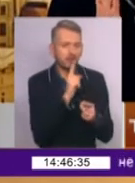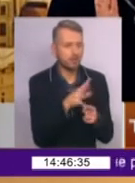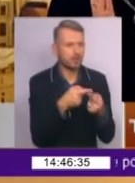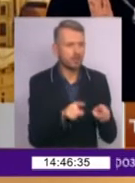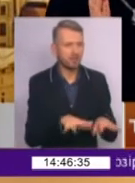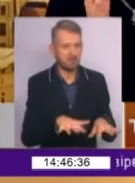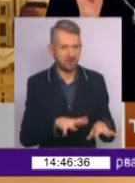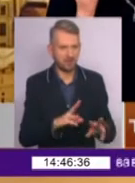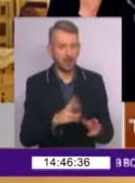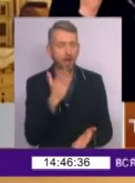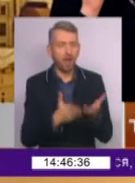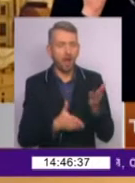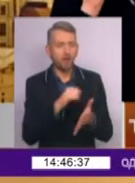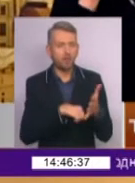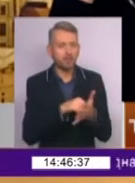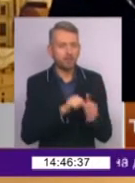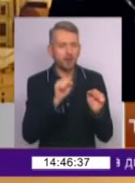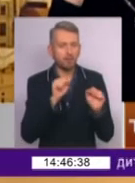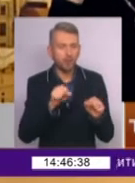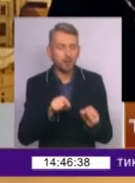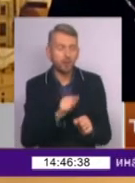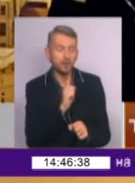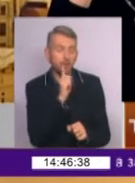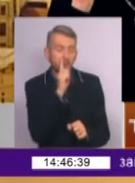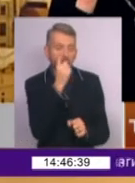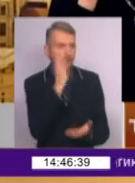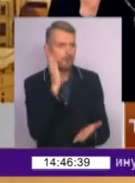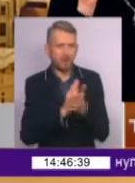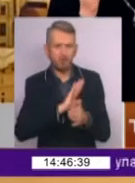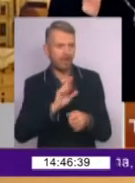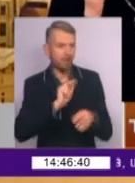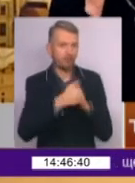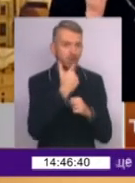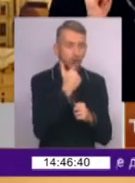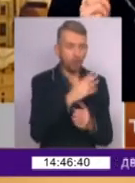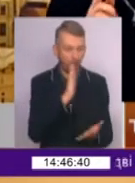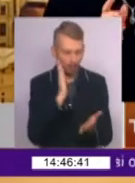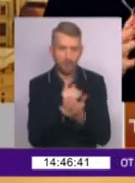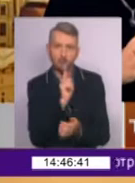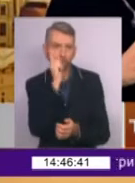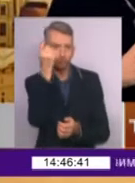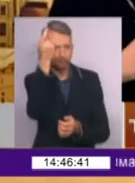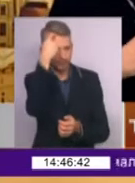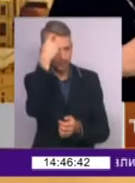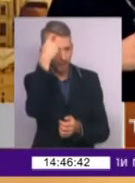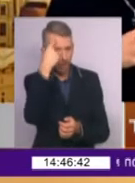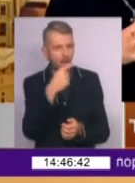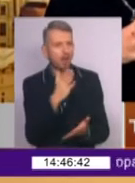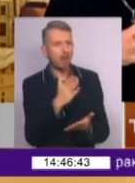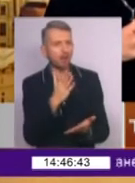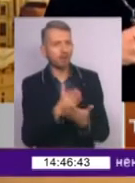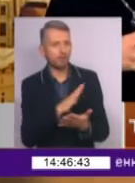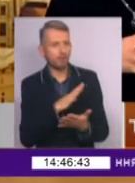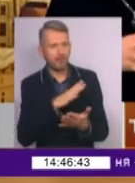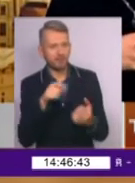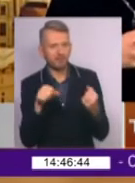збудник може перейти із носоглотки прямо в мозкові оболонки, це буває, якщо є травма. Буває у людей після